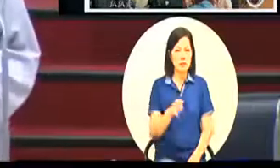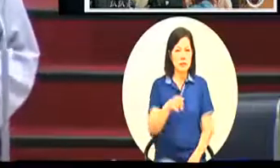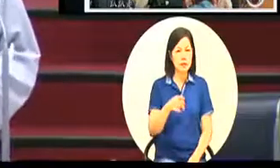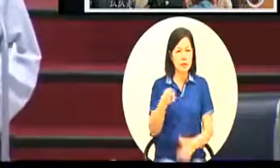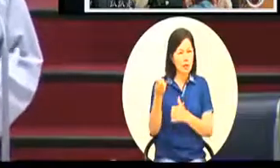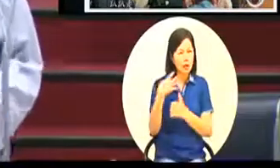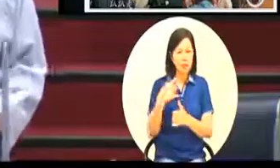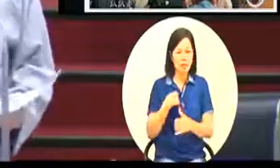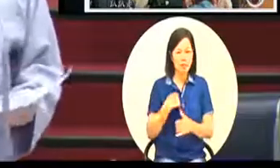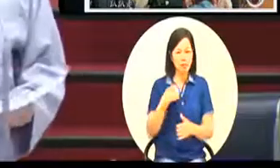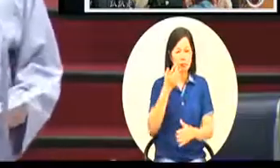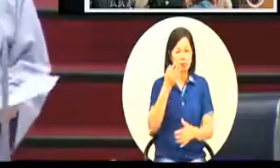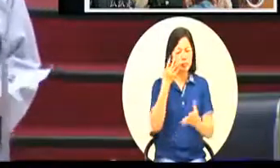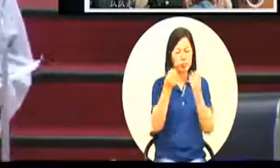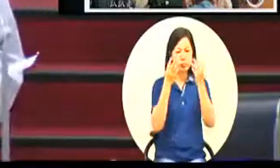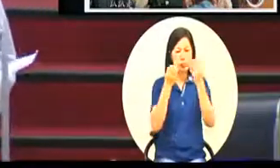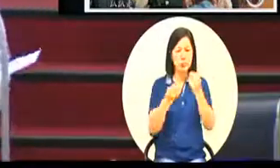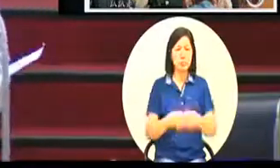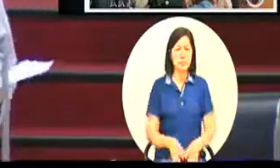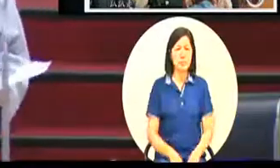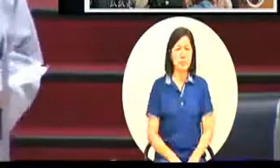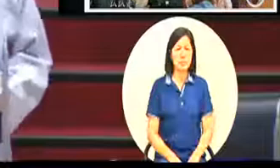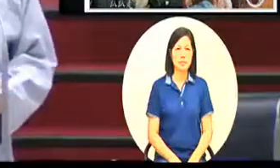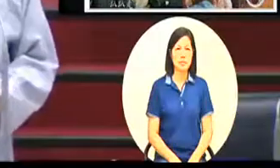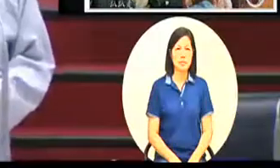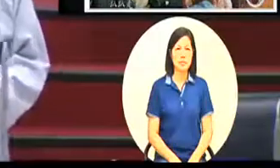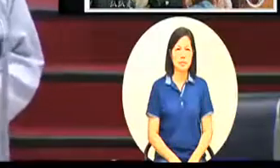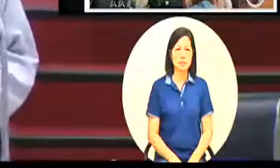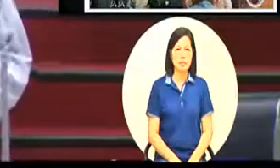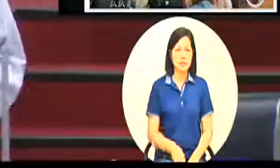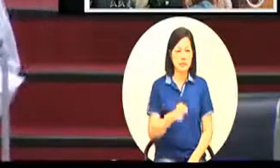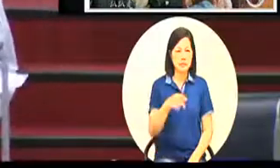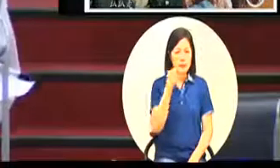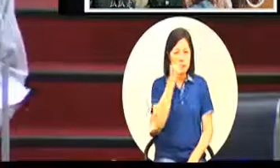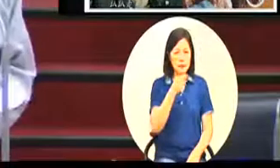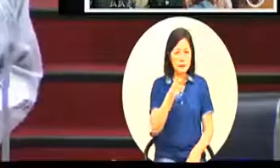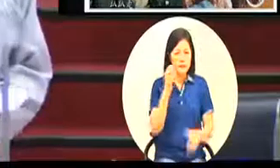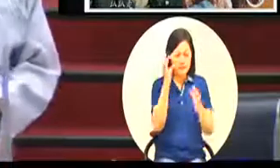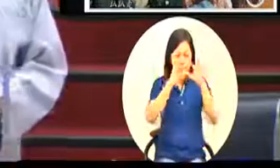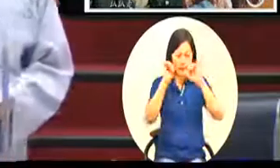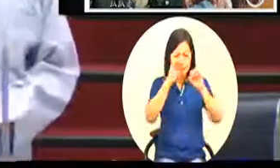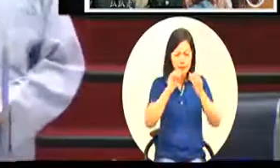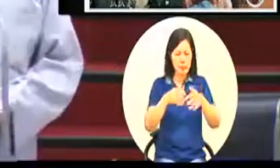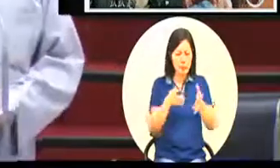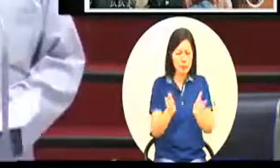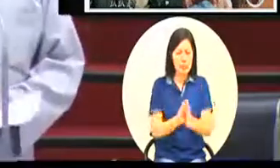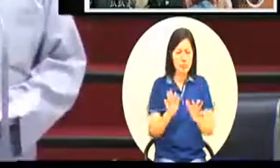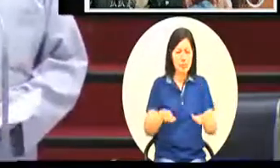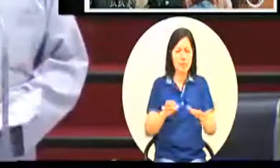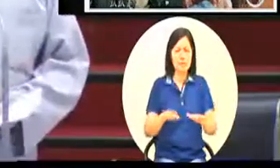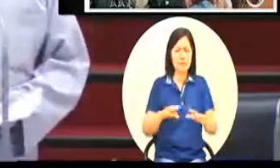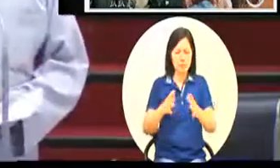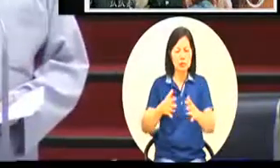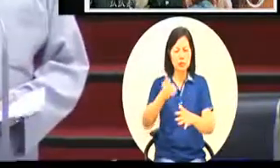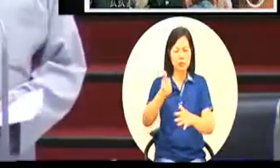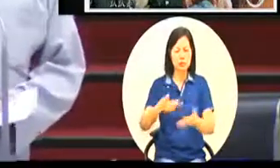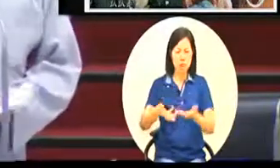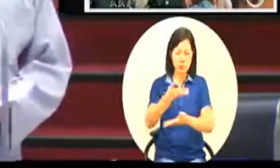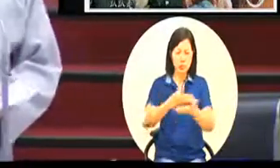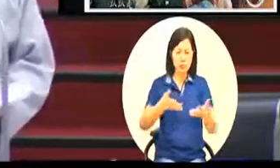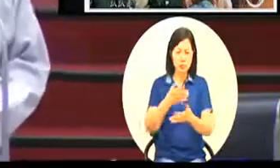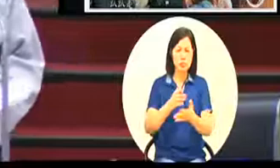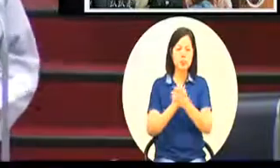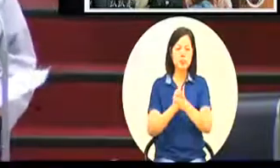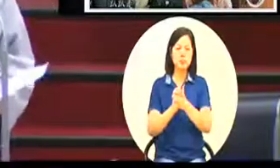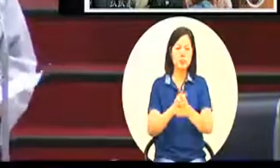吼。你说唔错，岳鸿儒这特侦组这检察官拢含即卖总统交情未歹，未过